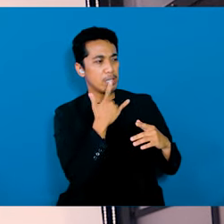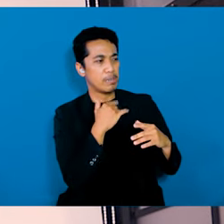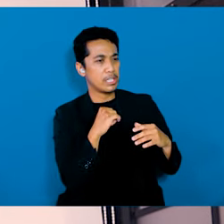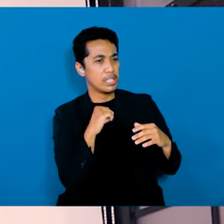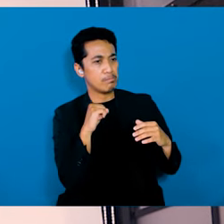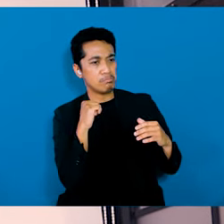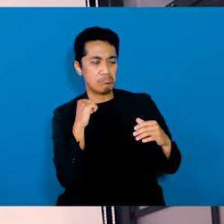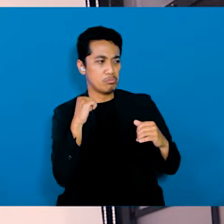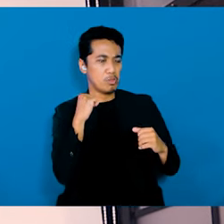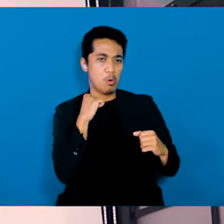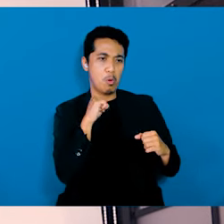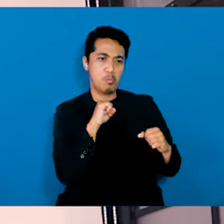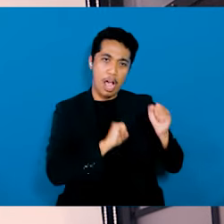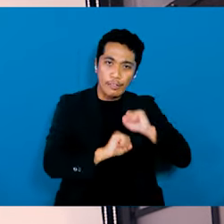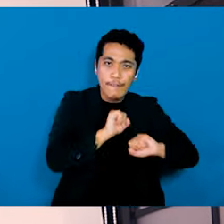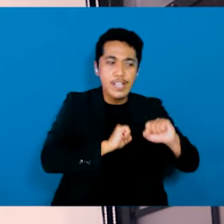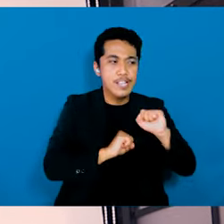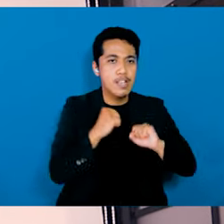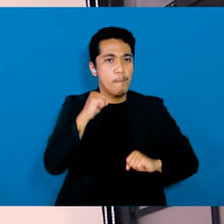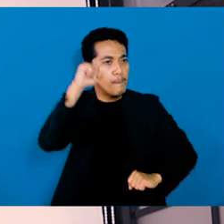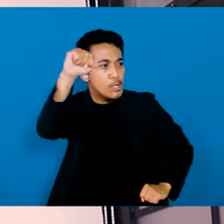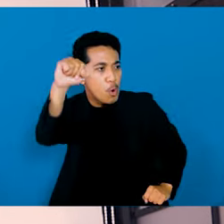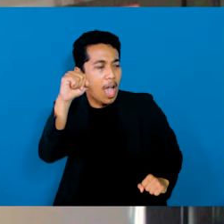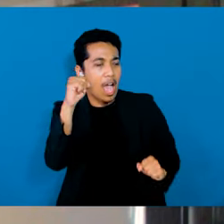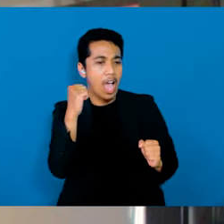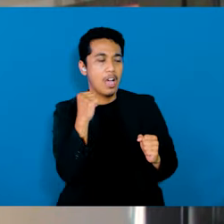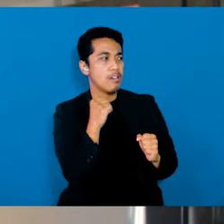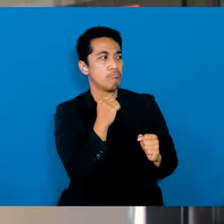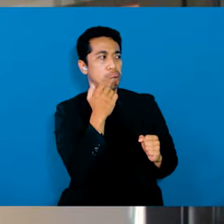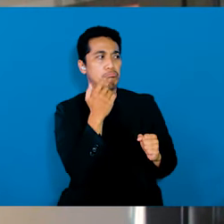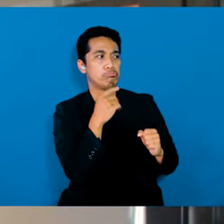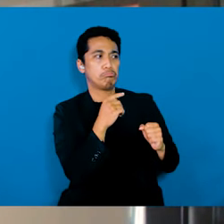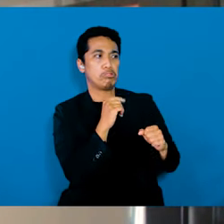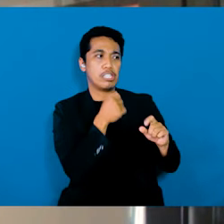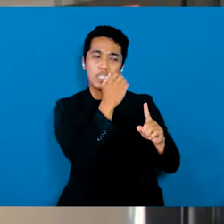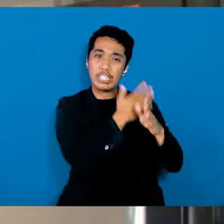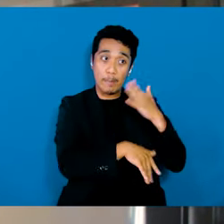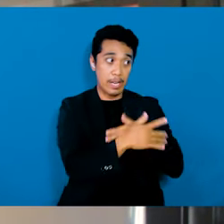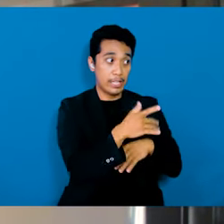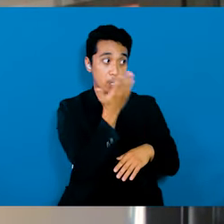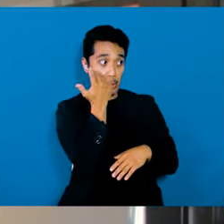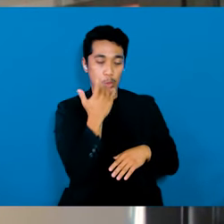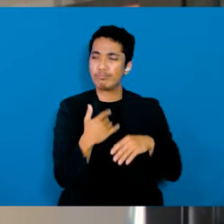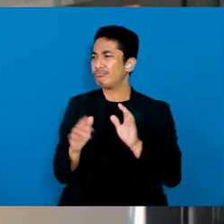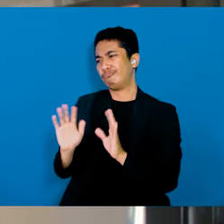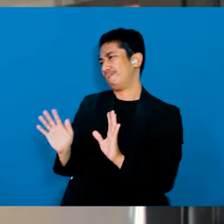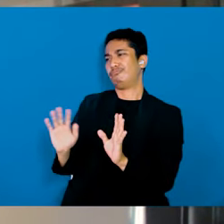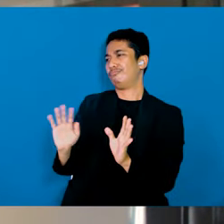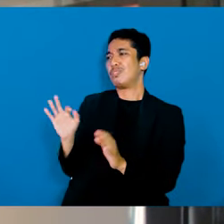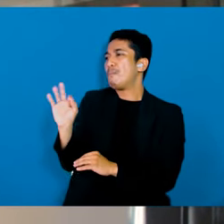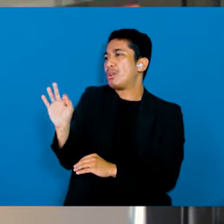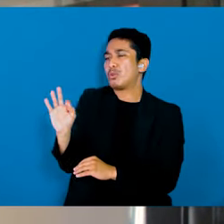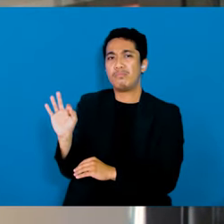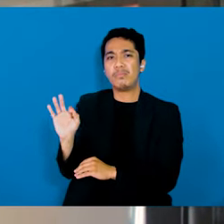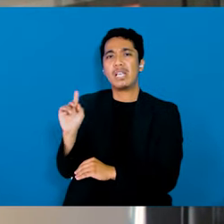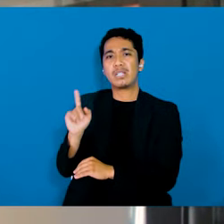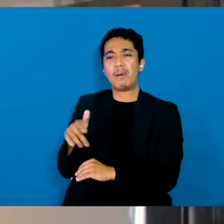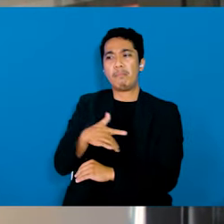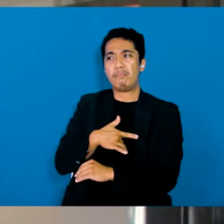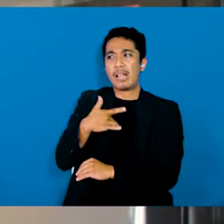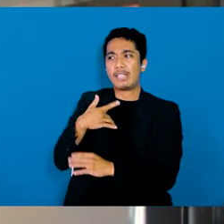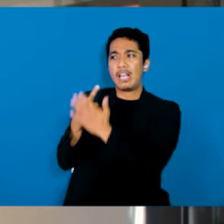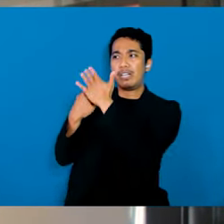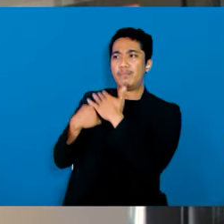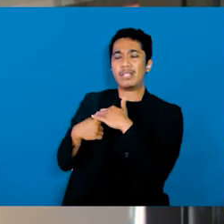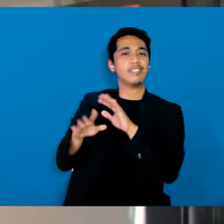seorang pejuang di gerakan difabel, atau ada hal lain Mbak? Saat itu belum, karena saat itu saya tidak merasakan diskriminasi